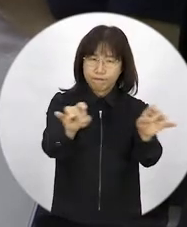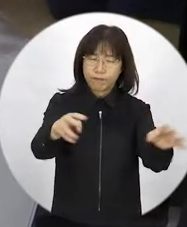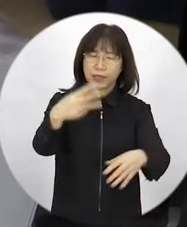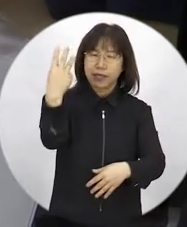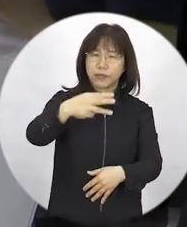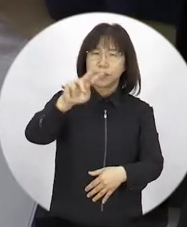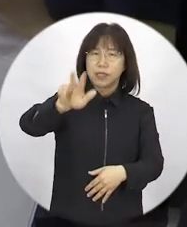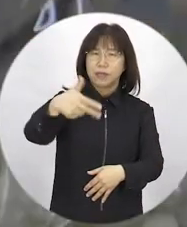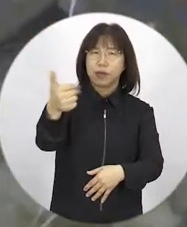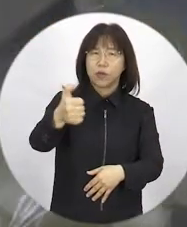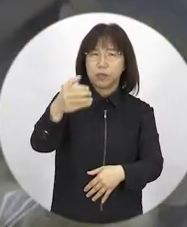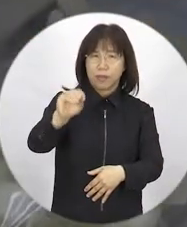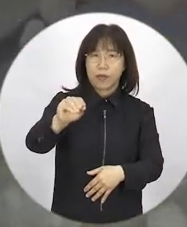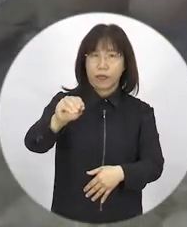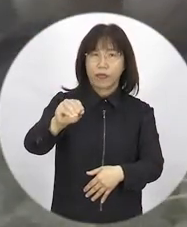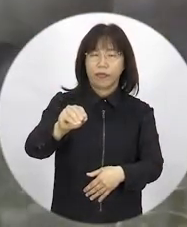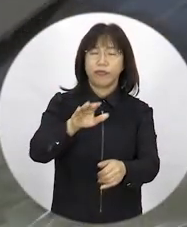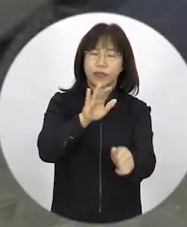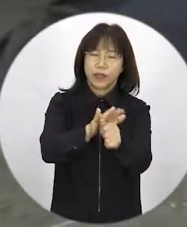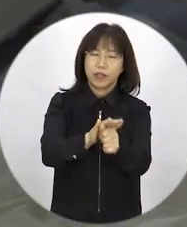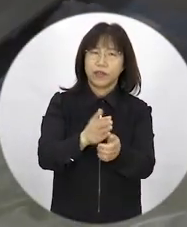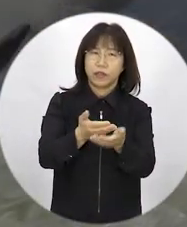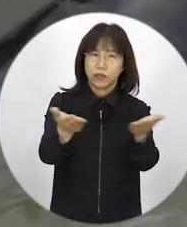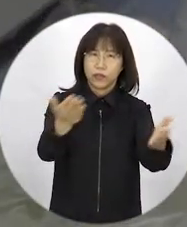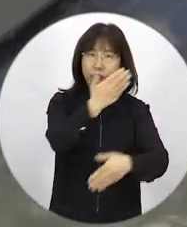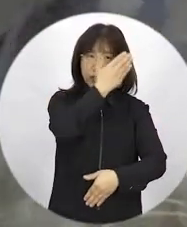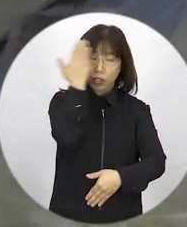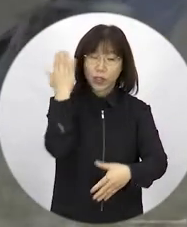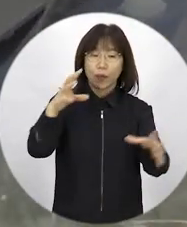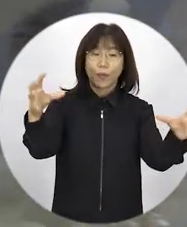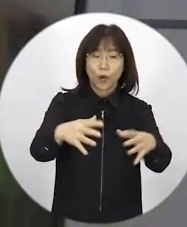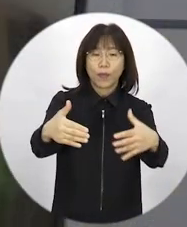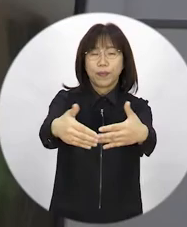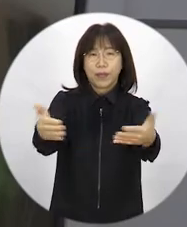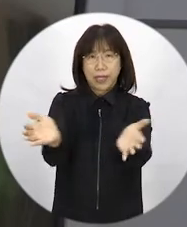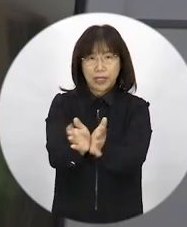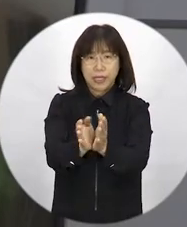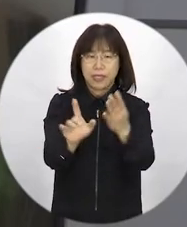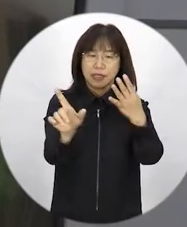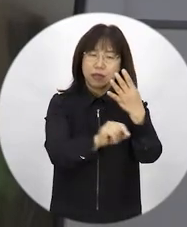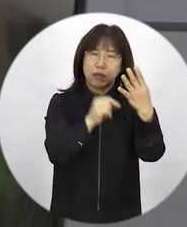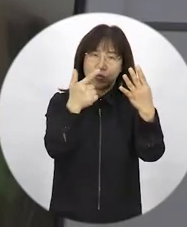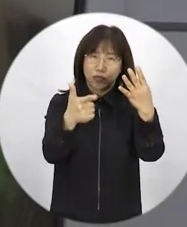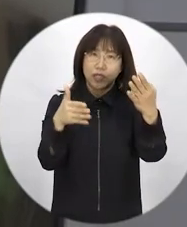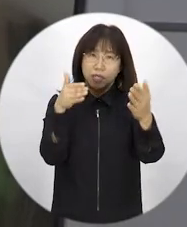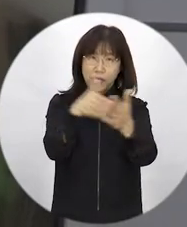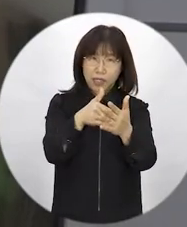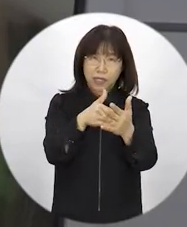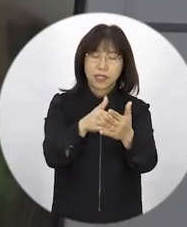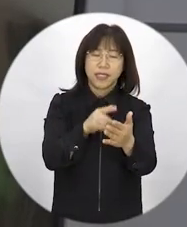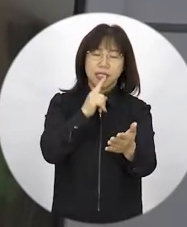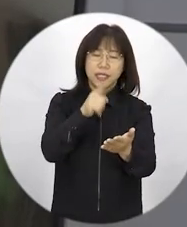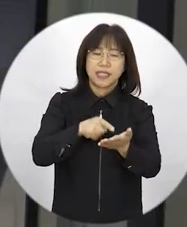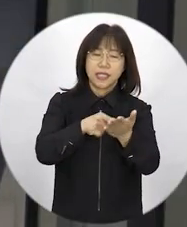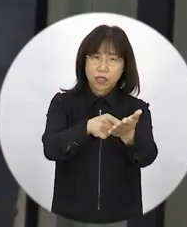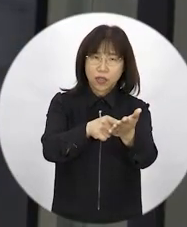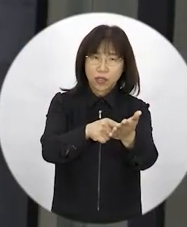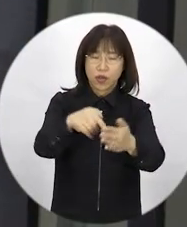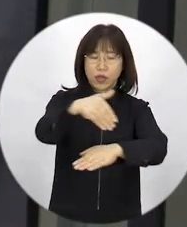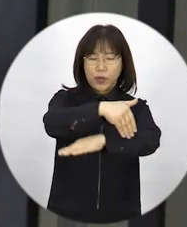원씩 3,750만 원을 지원합니다. 참여를 희망하는 청년 모임이나 단체는 4월